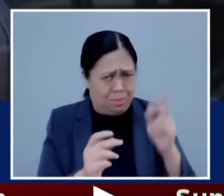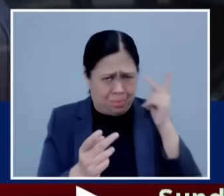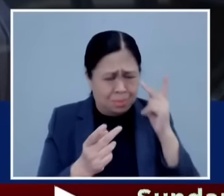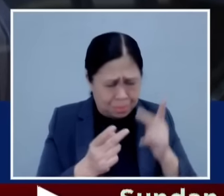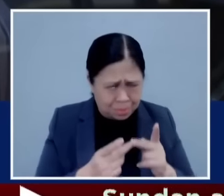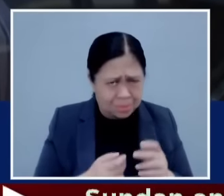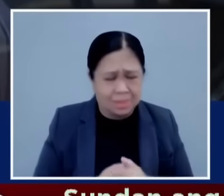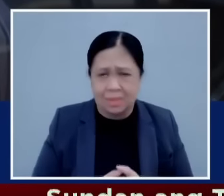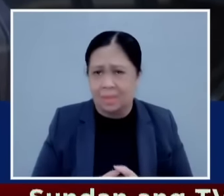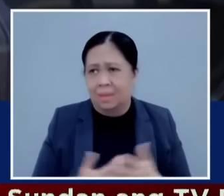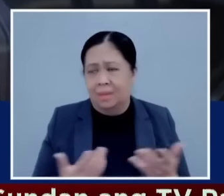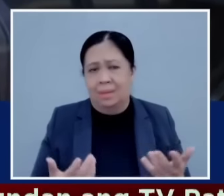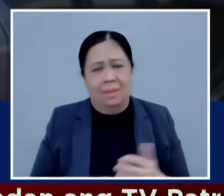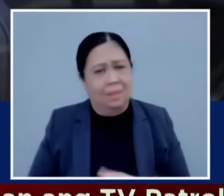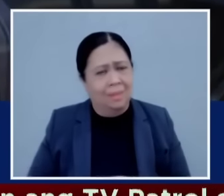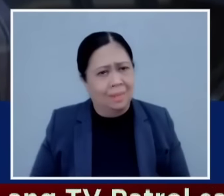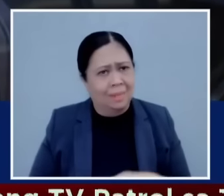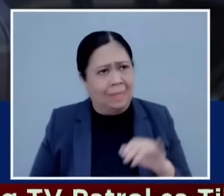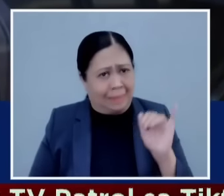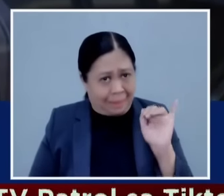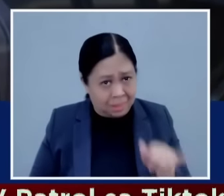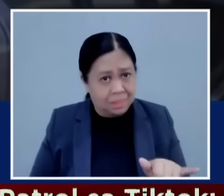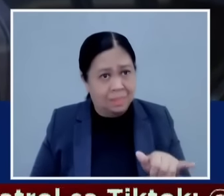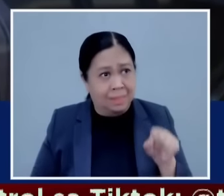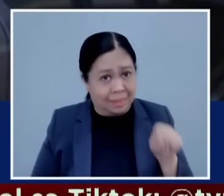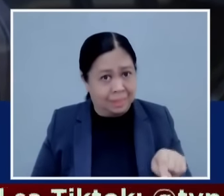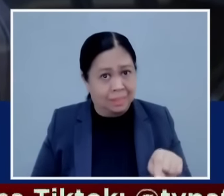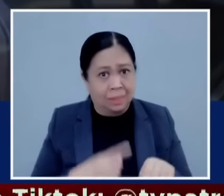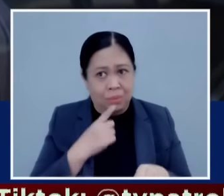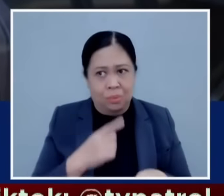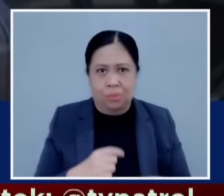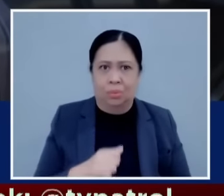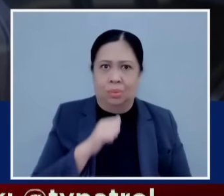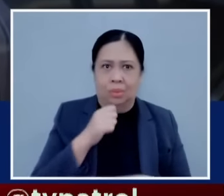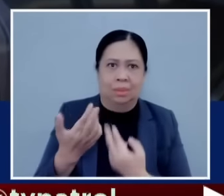Okay, I mean that is the unparliamentary